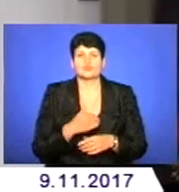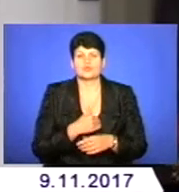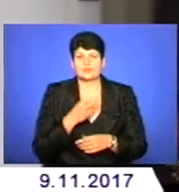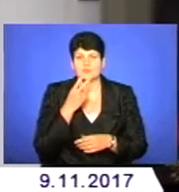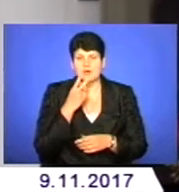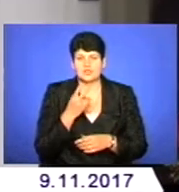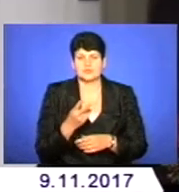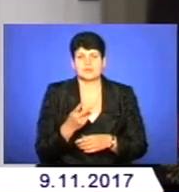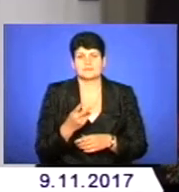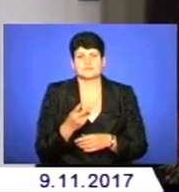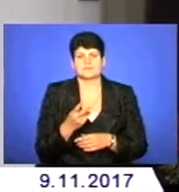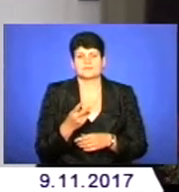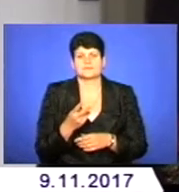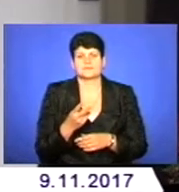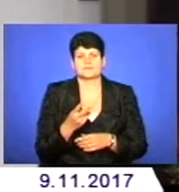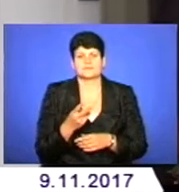і